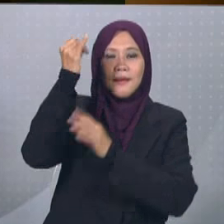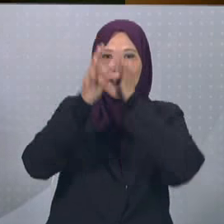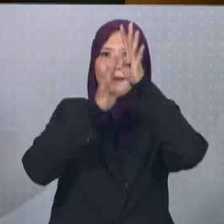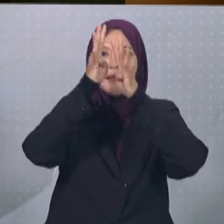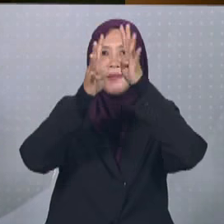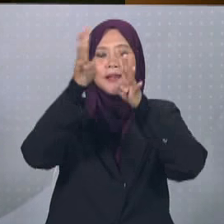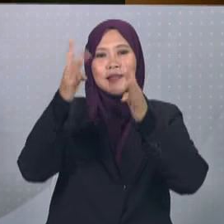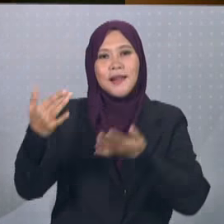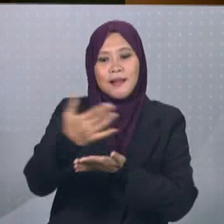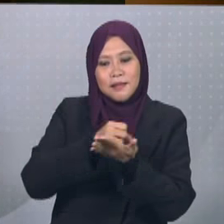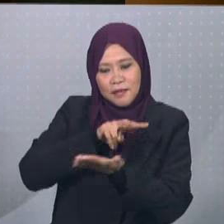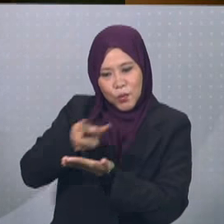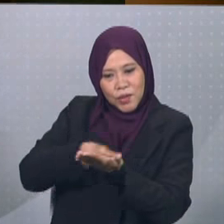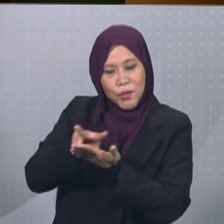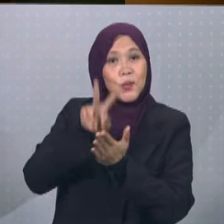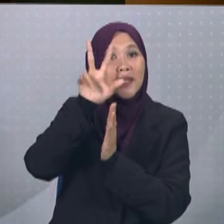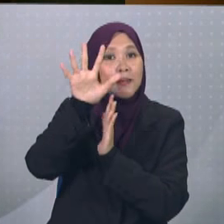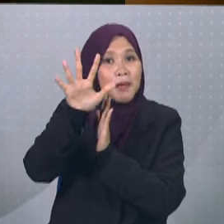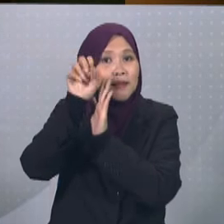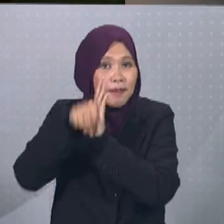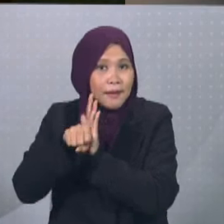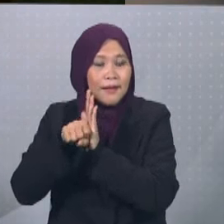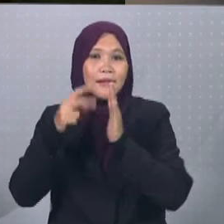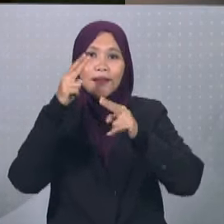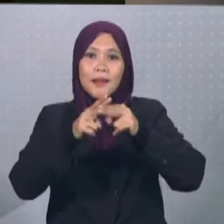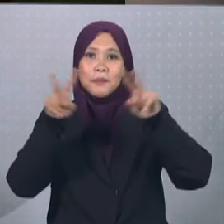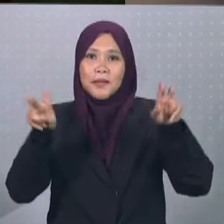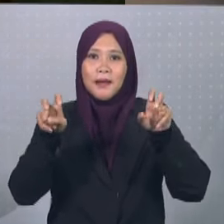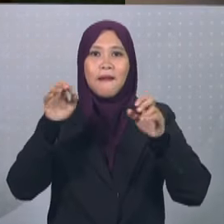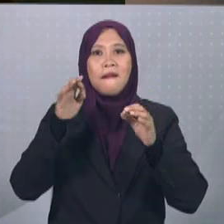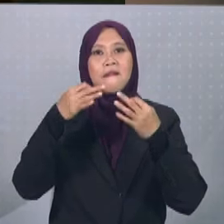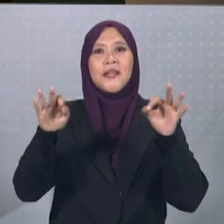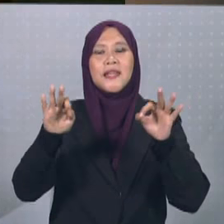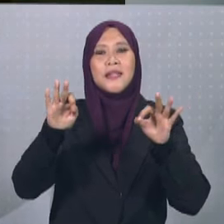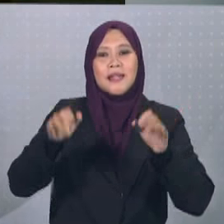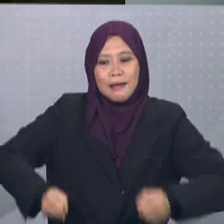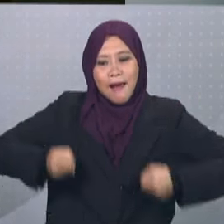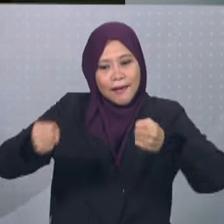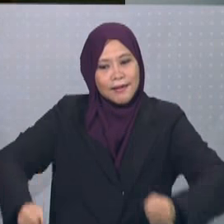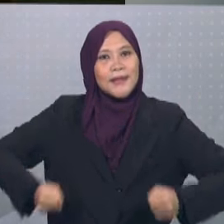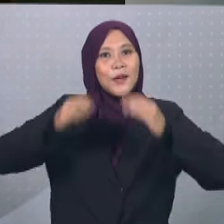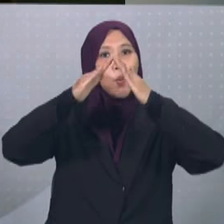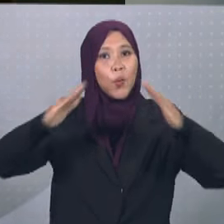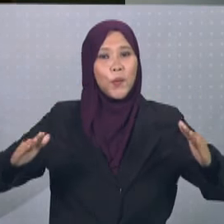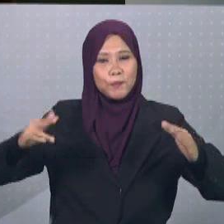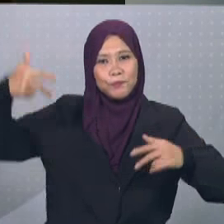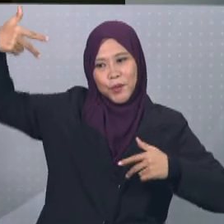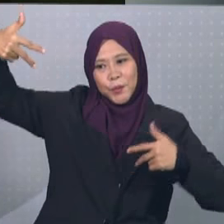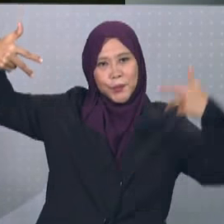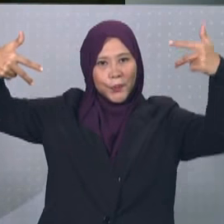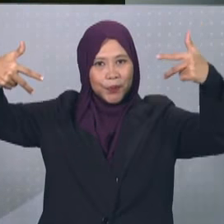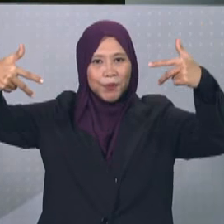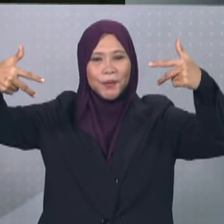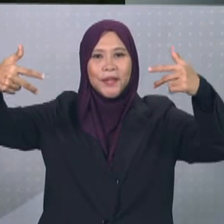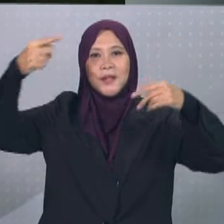kreativiti. Hasilnya, video berdurasi 5 saat yang dinamakan Free Ride at Home dirakam menggunakan kamera yang